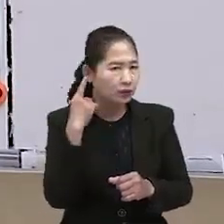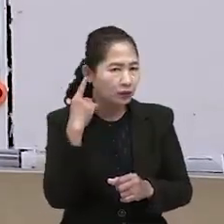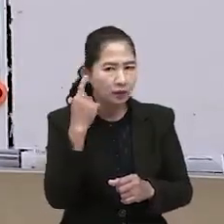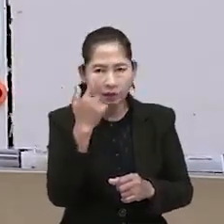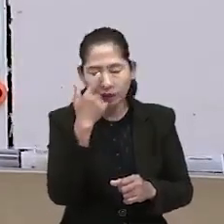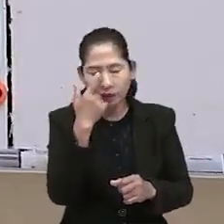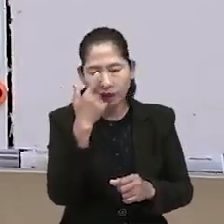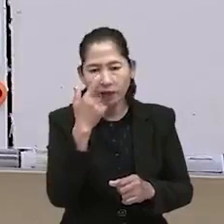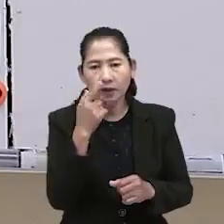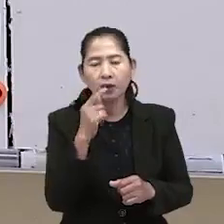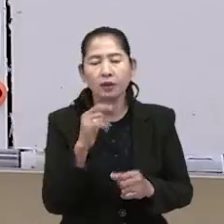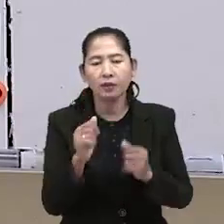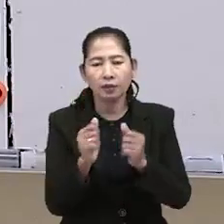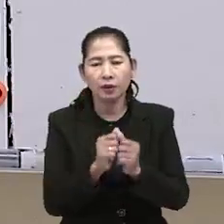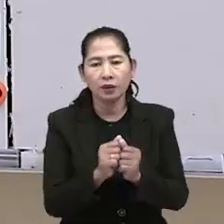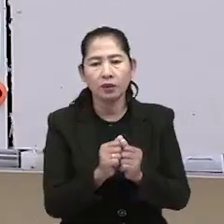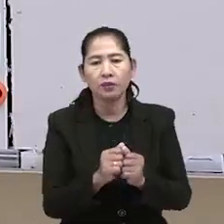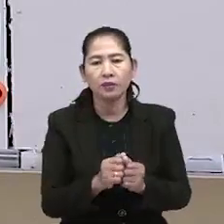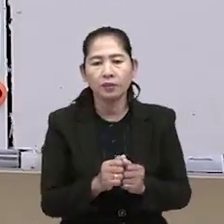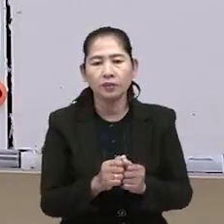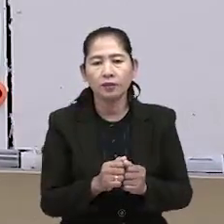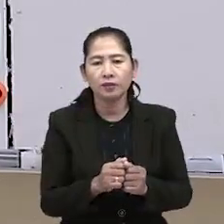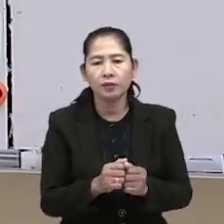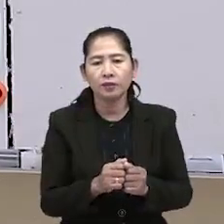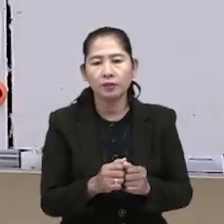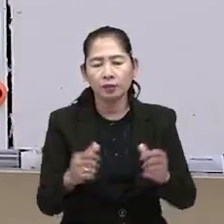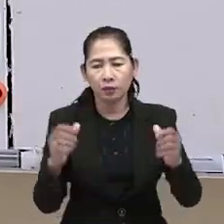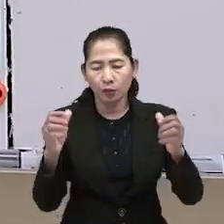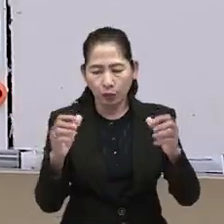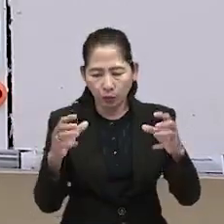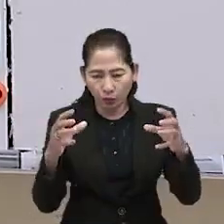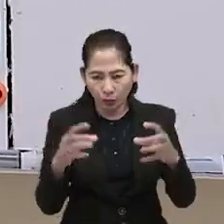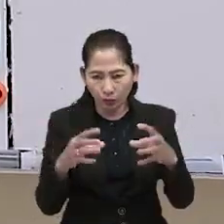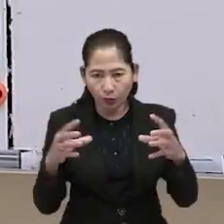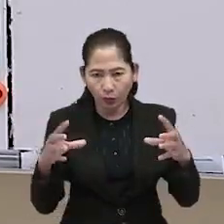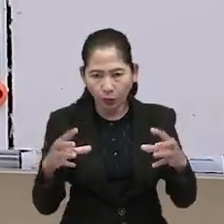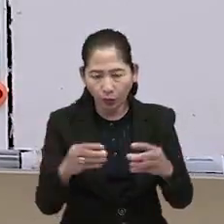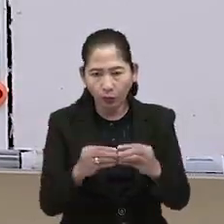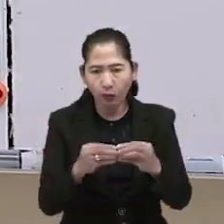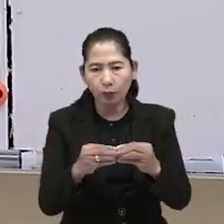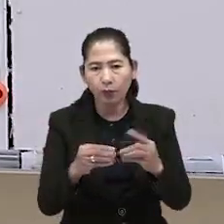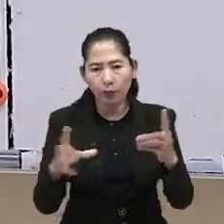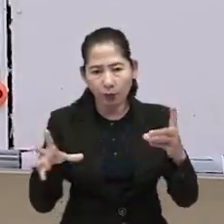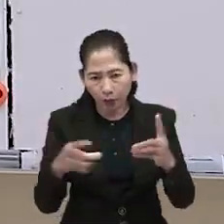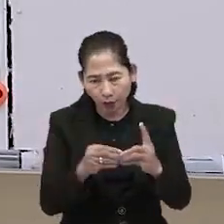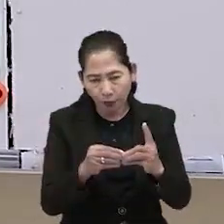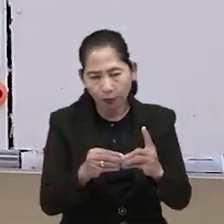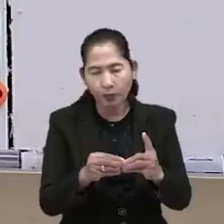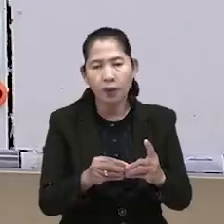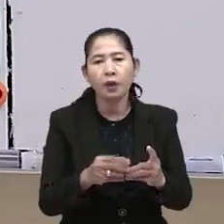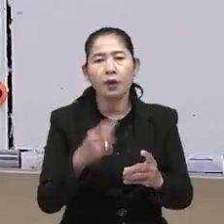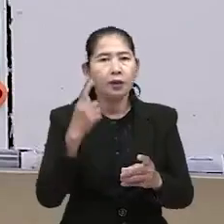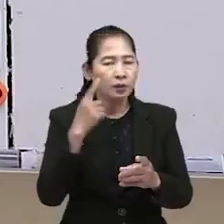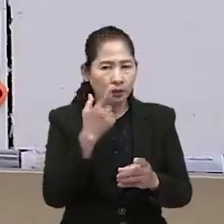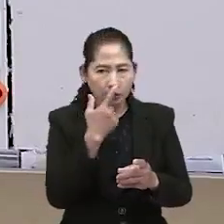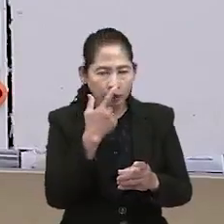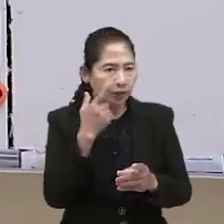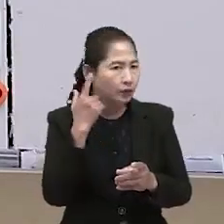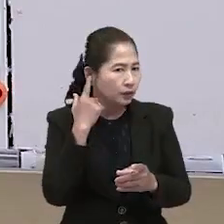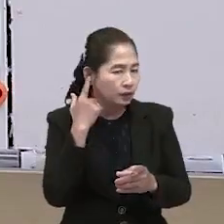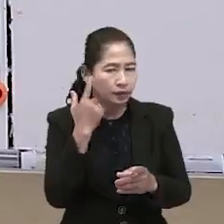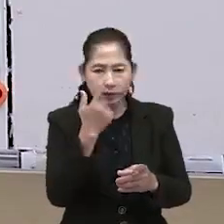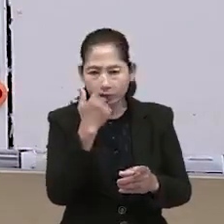ភ្នែកណាកូនណានៅមួយគ្នាទាំងអស់ណាចេះគ្រូផ្គុំបញ្ចូលតែម្ដងទៅចាមានចំមោះត្រជាភ្នែក